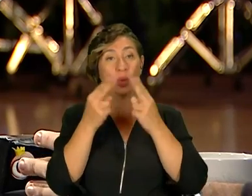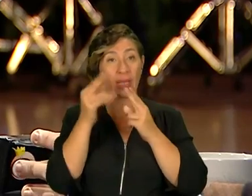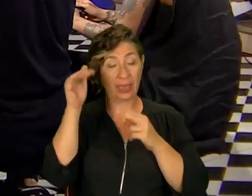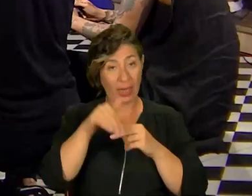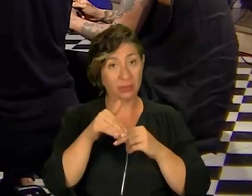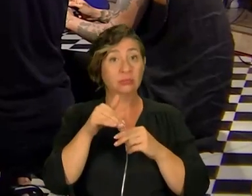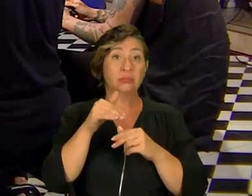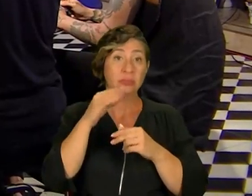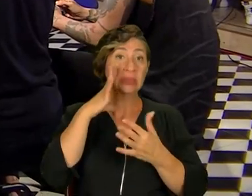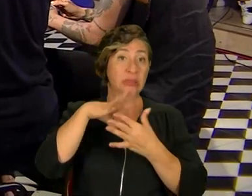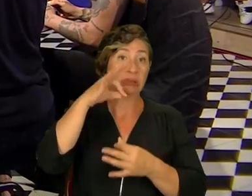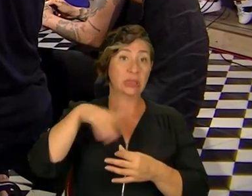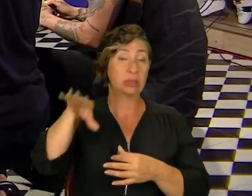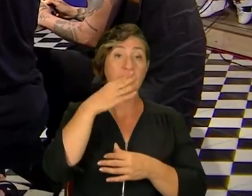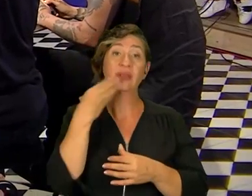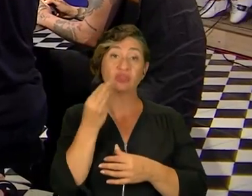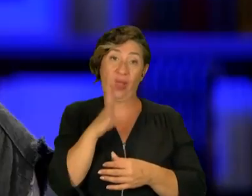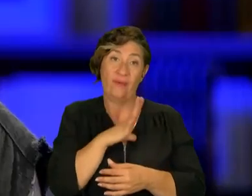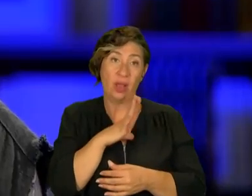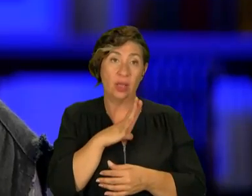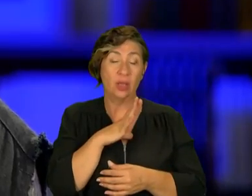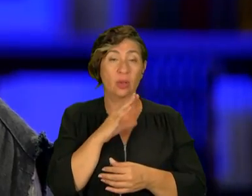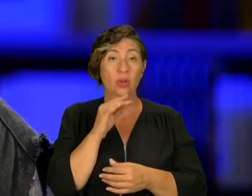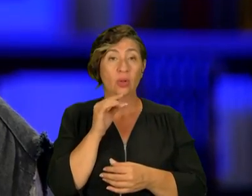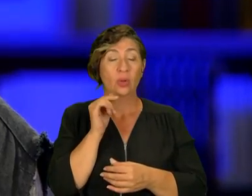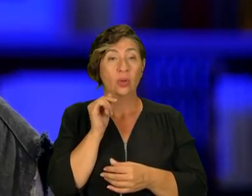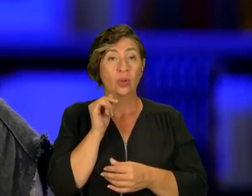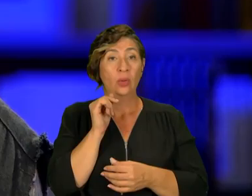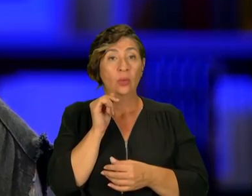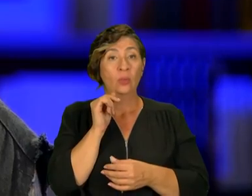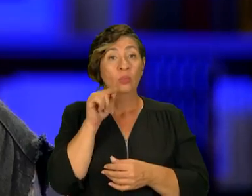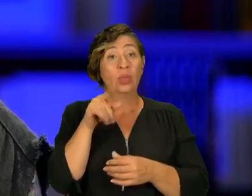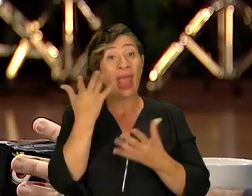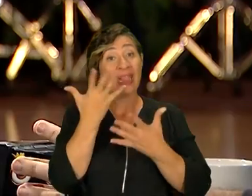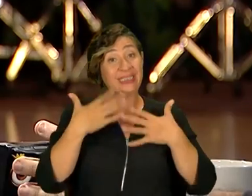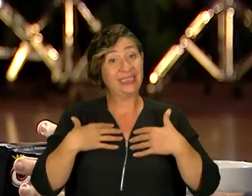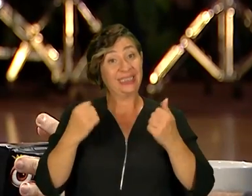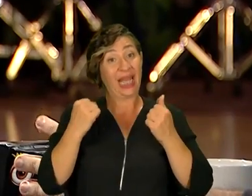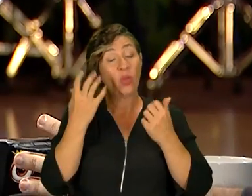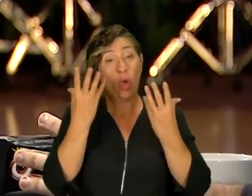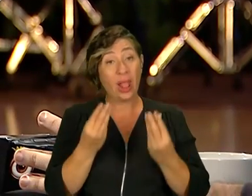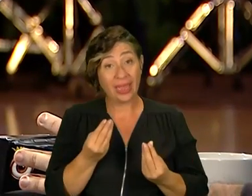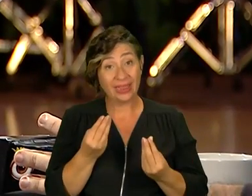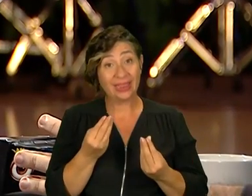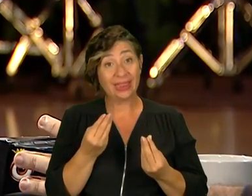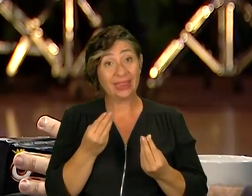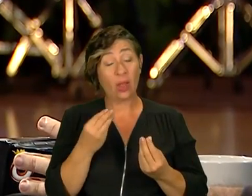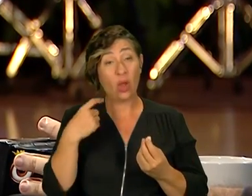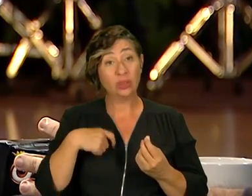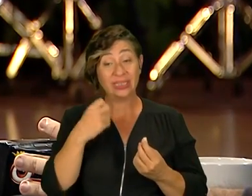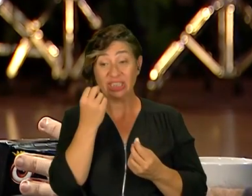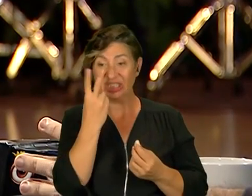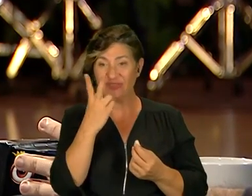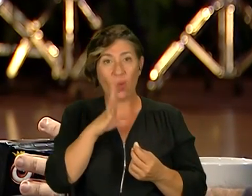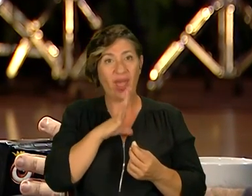toplum üyelerimiz var. Evet. Gençler var. Şimdi burada en sağlıklı olan şey, en sağlıklı olan özellikle bu